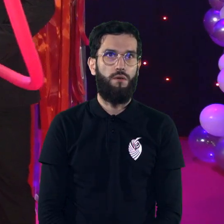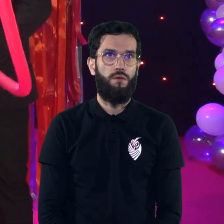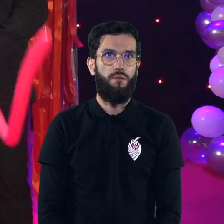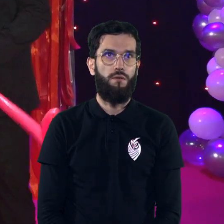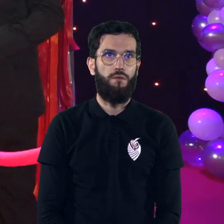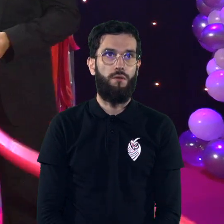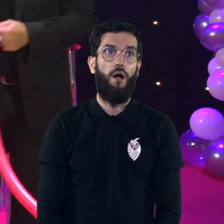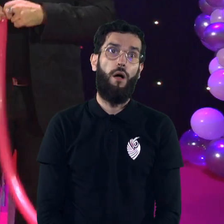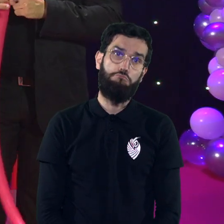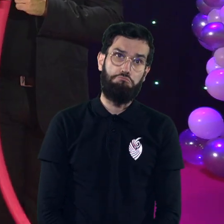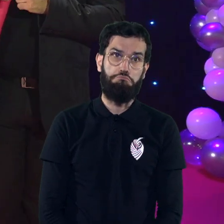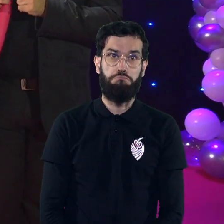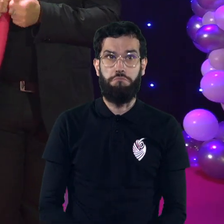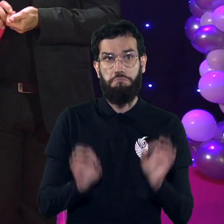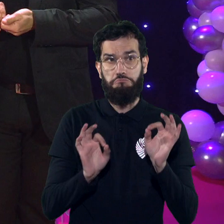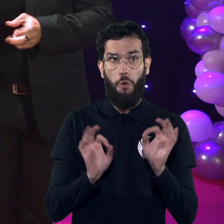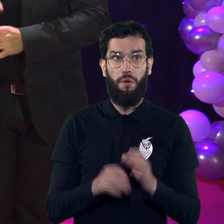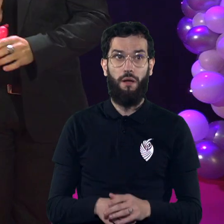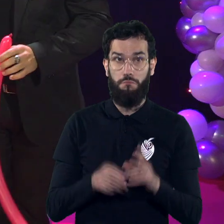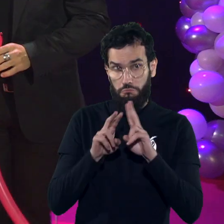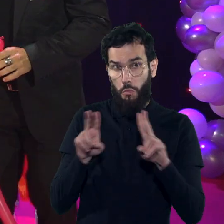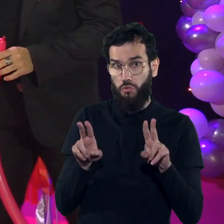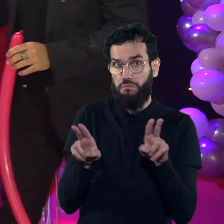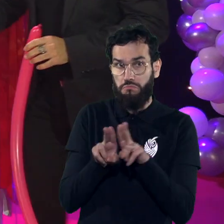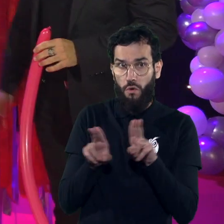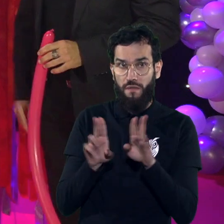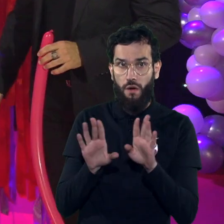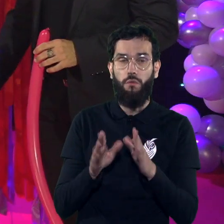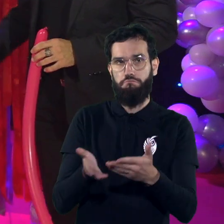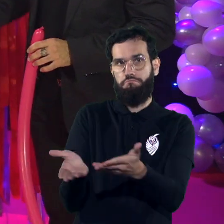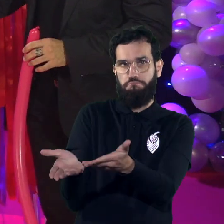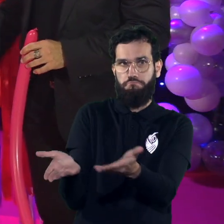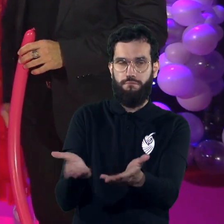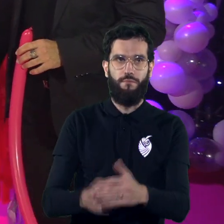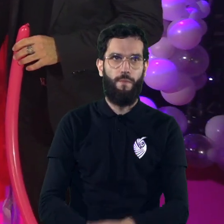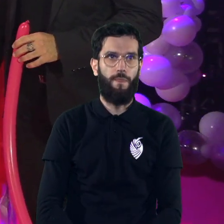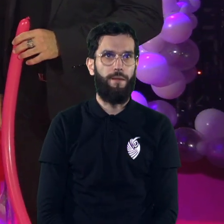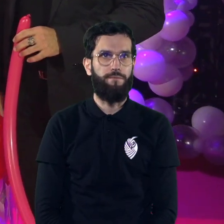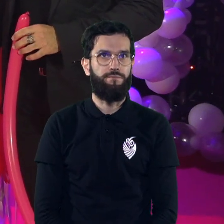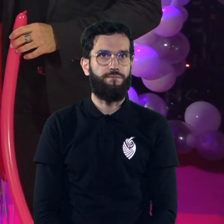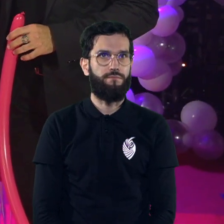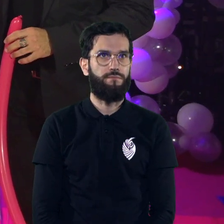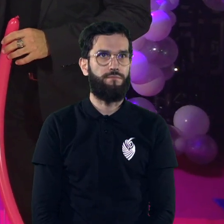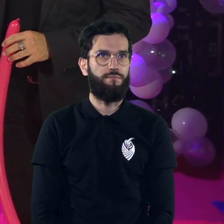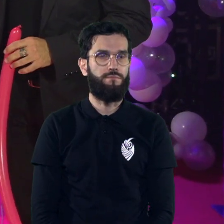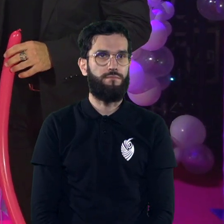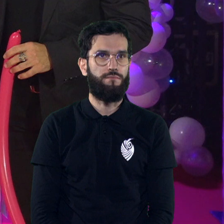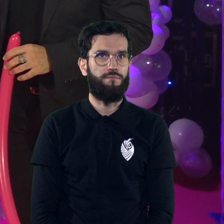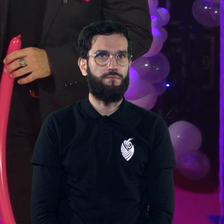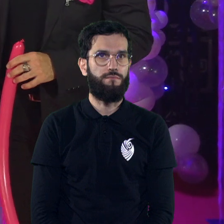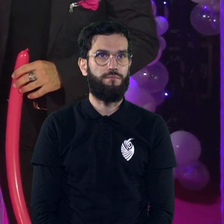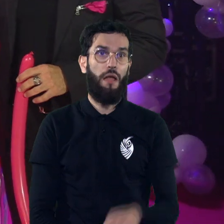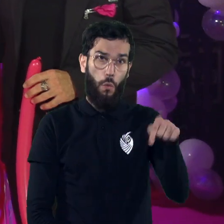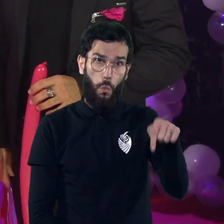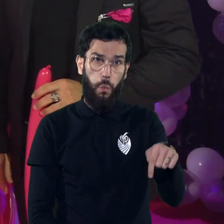Mhm. OK. Môžem si aj ja použiť Podukni tvoju sa. Pumpu? Nasad si. Dobre. Mám nasadené. Čo ďalej?